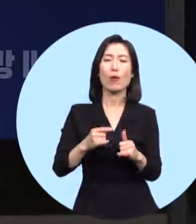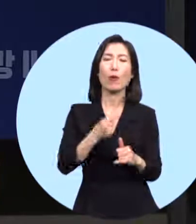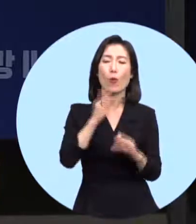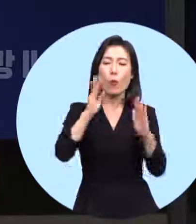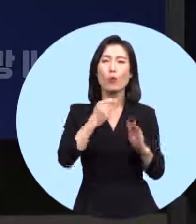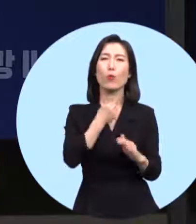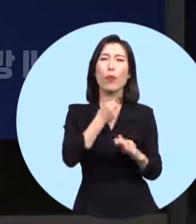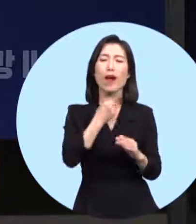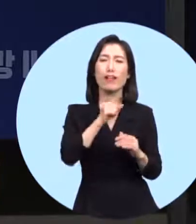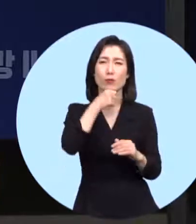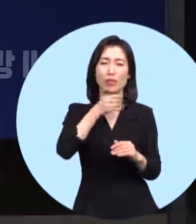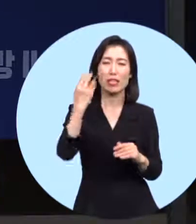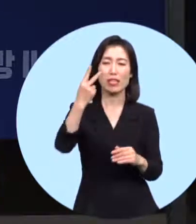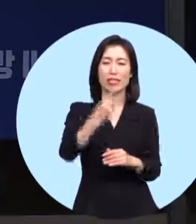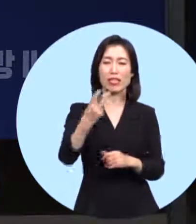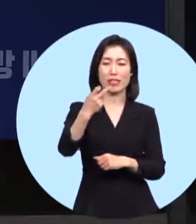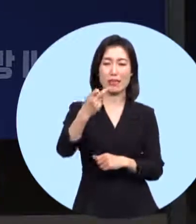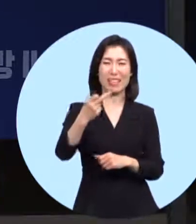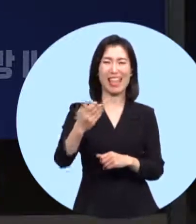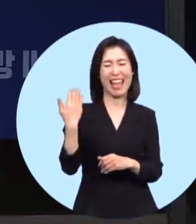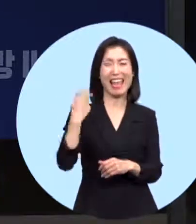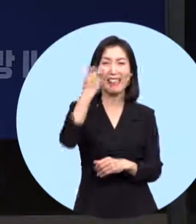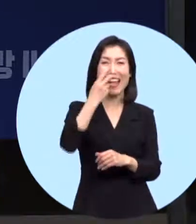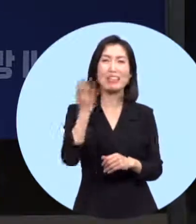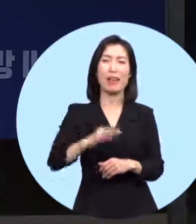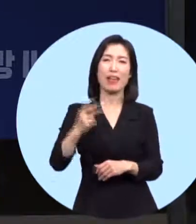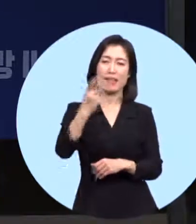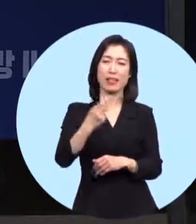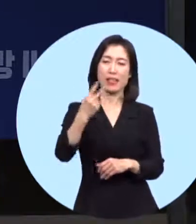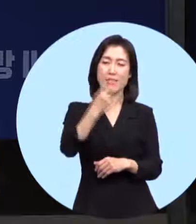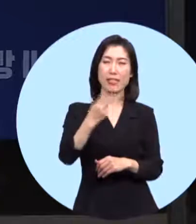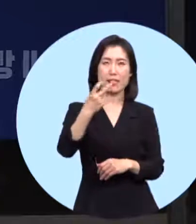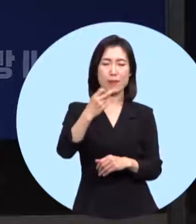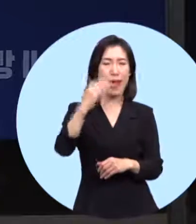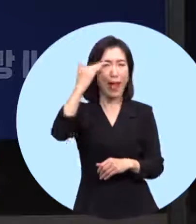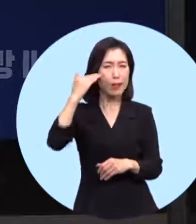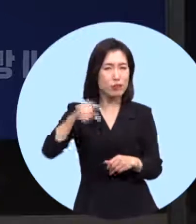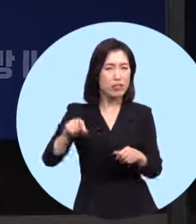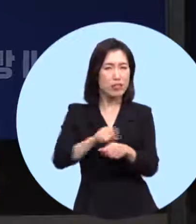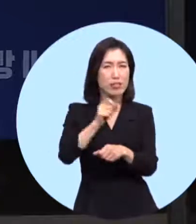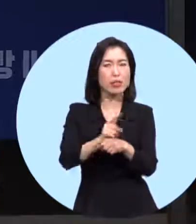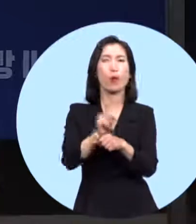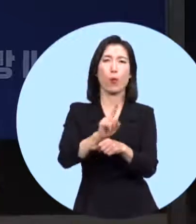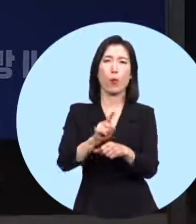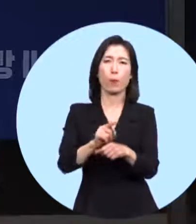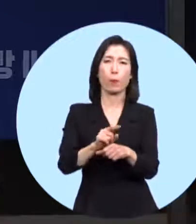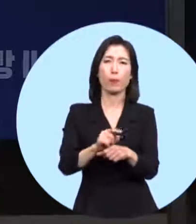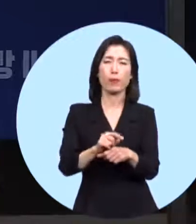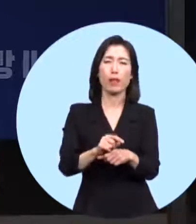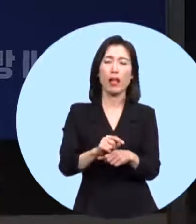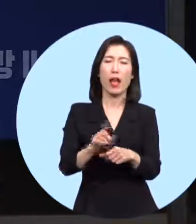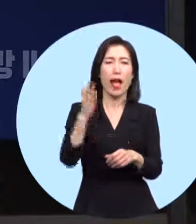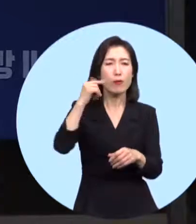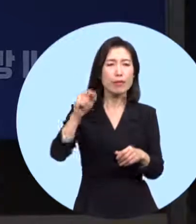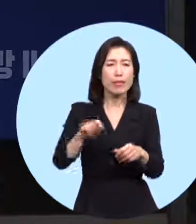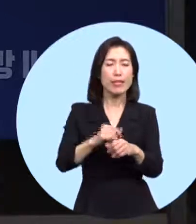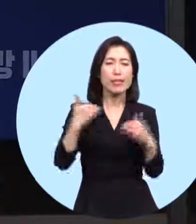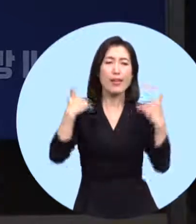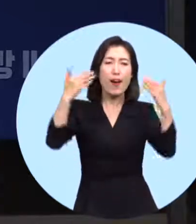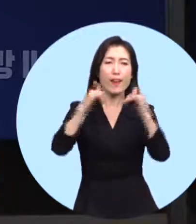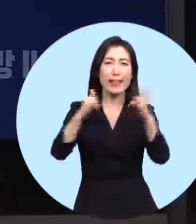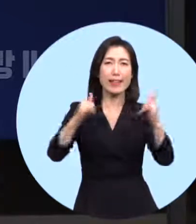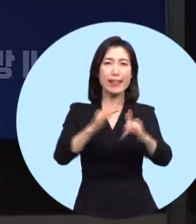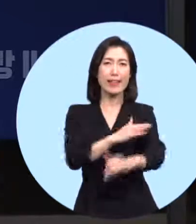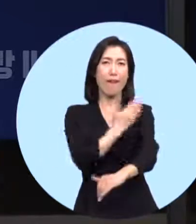됐지만 2012년에 했을 때 우리나라의 굉장히 이제 독특한 특징이 뭐냐면 평균은 괜찮은데 성인들의